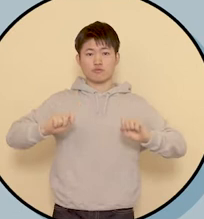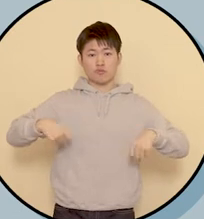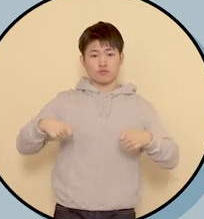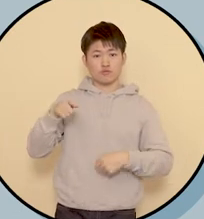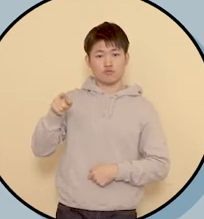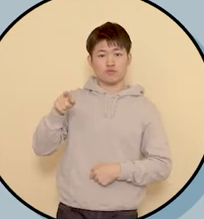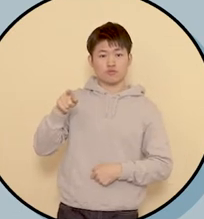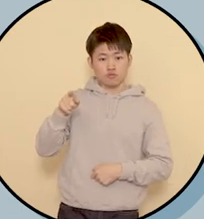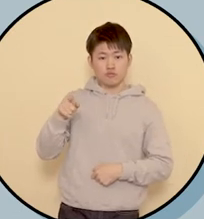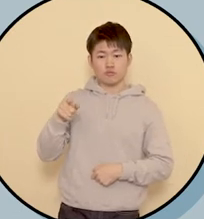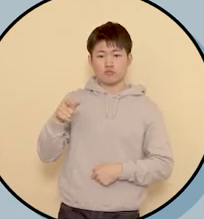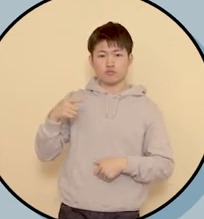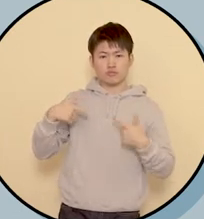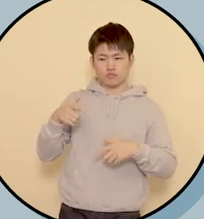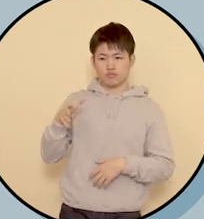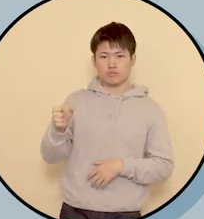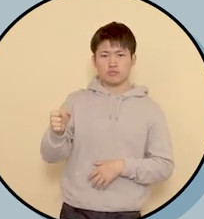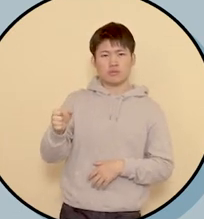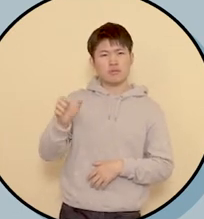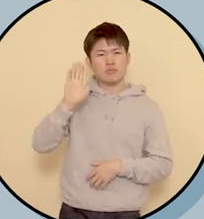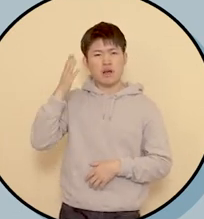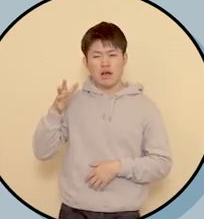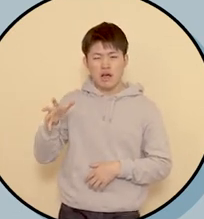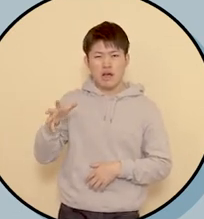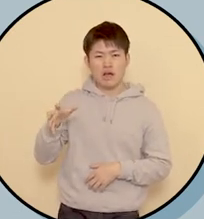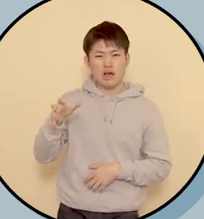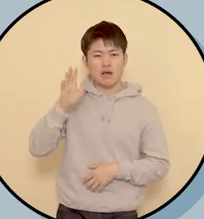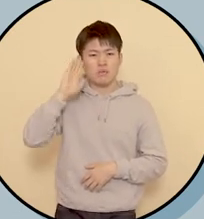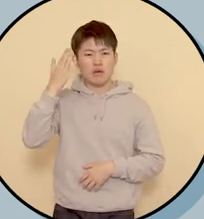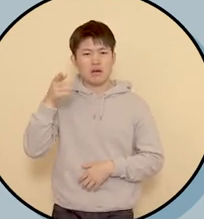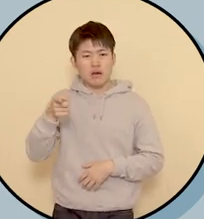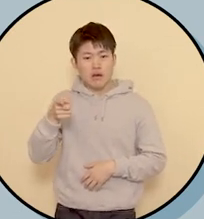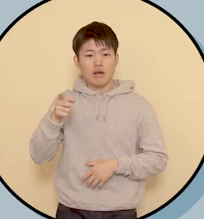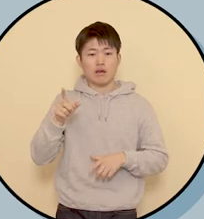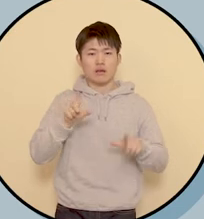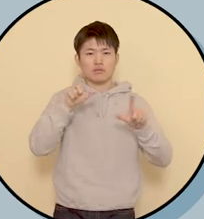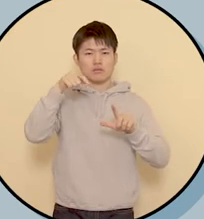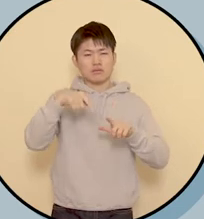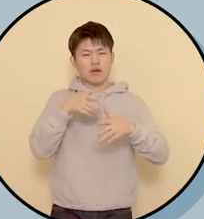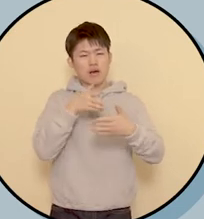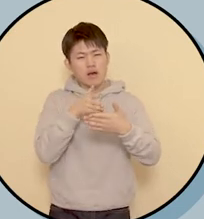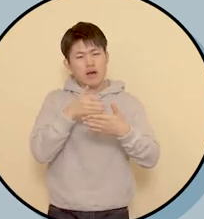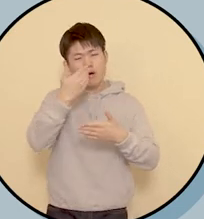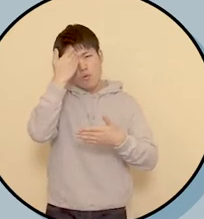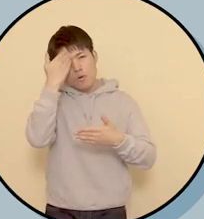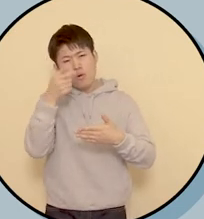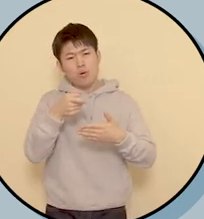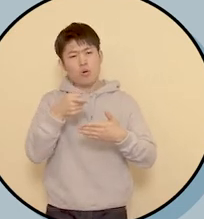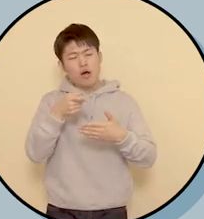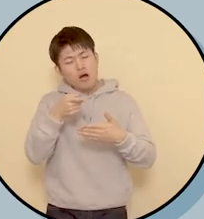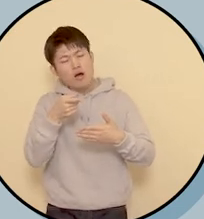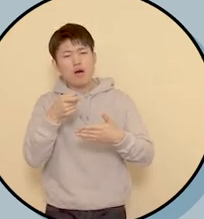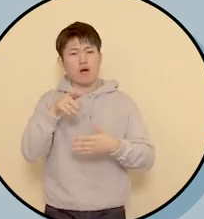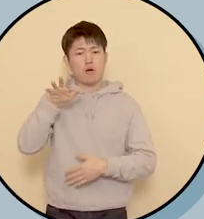う、電動車椅子のレバーをつかめないっていうこと。これ、日常の中では、とてももどかしいことで、早く動